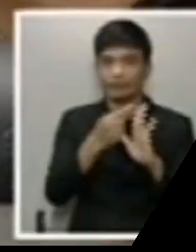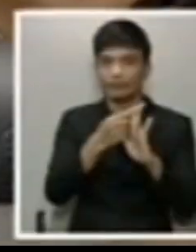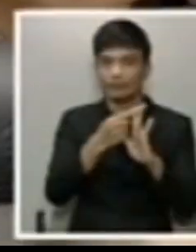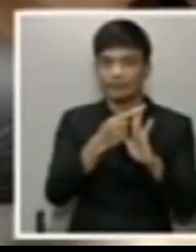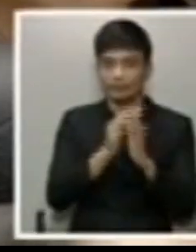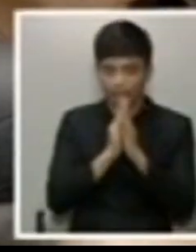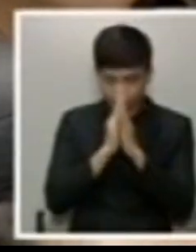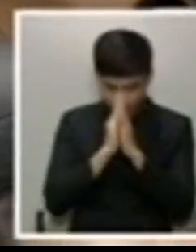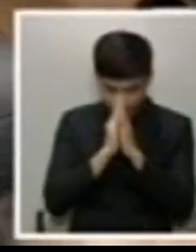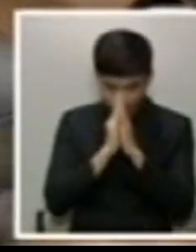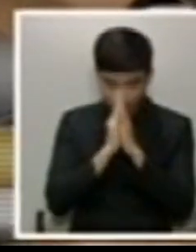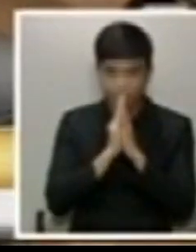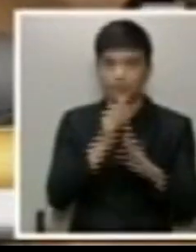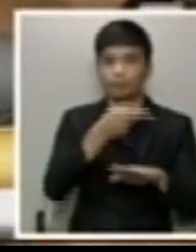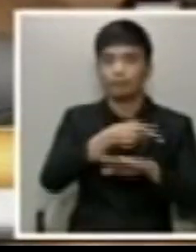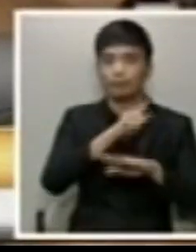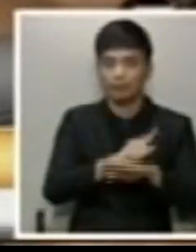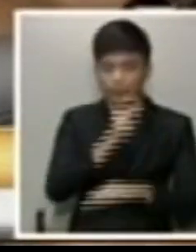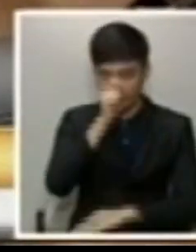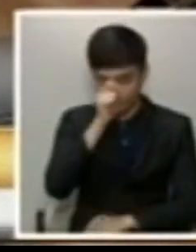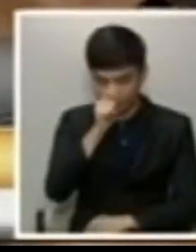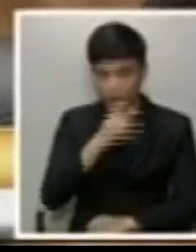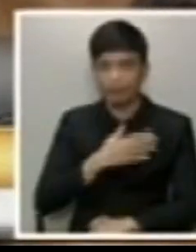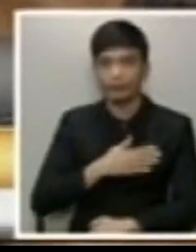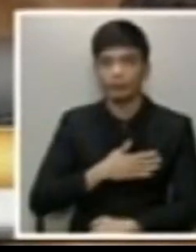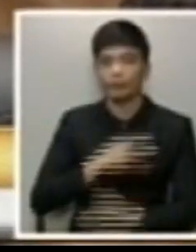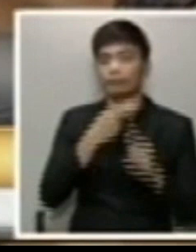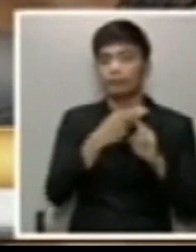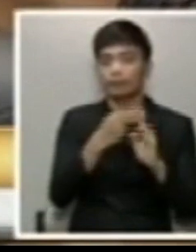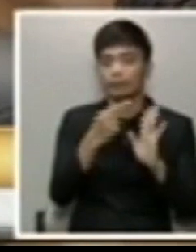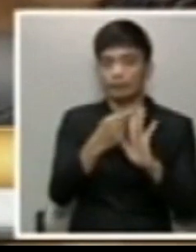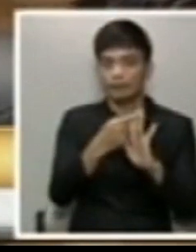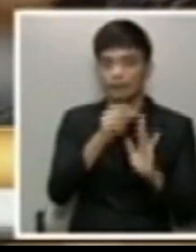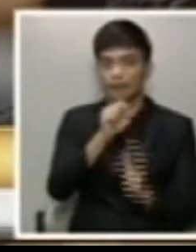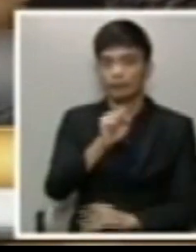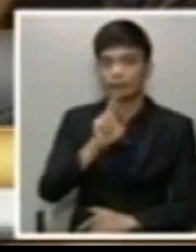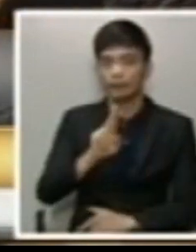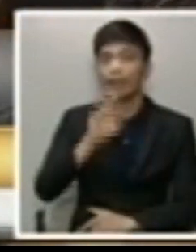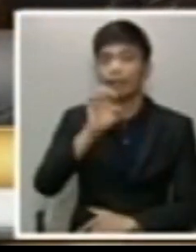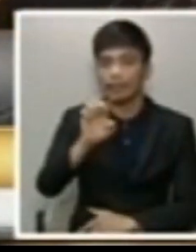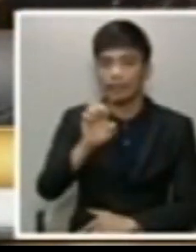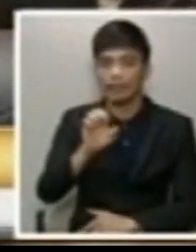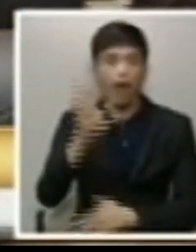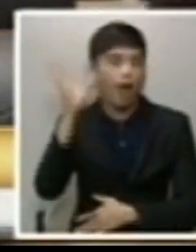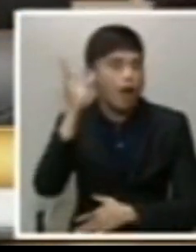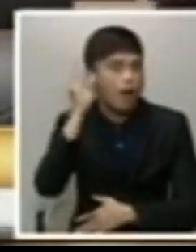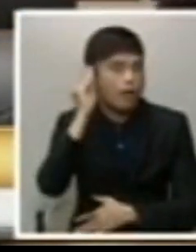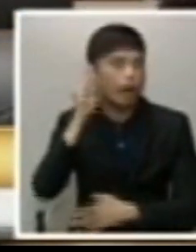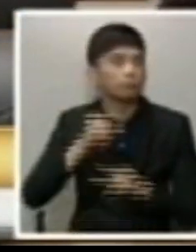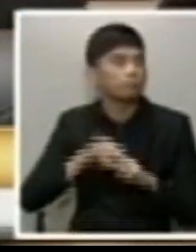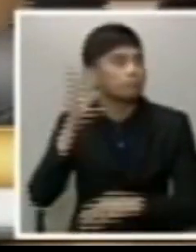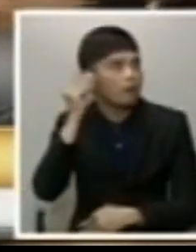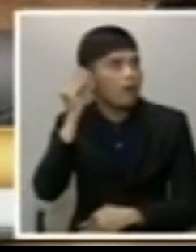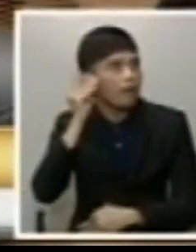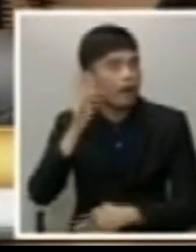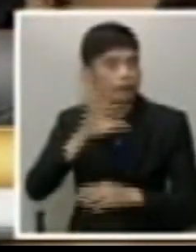กับเรียนท่านประธานที่เคารพครับผมเสรีพิสุทธิ์เสรีรุ่งไทยครับผมฟังเพื่อนสมาชิกอภิปรายม